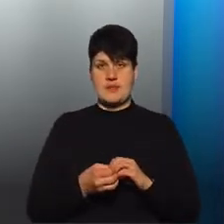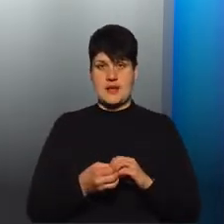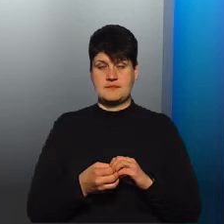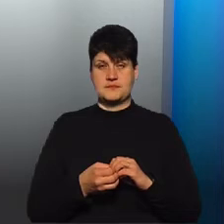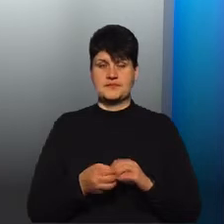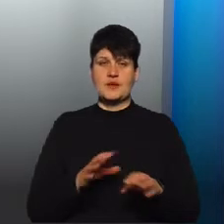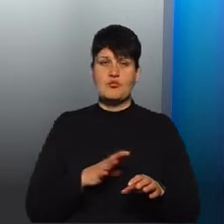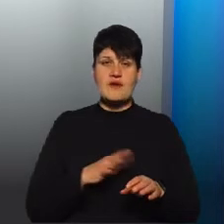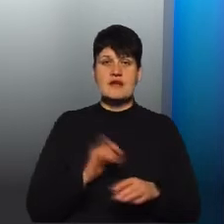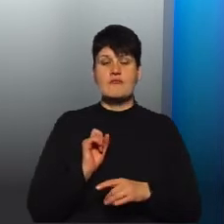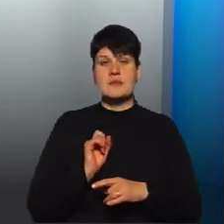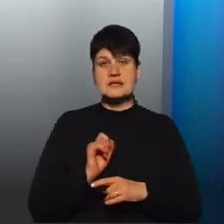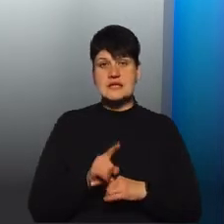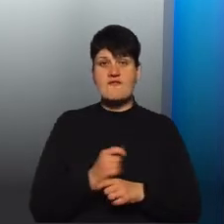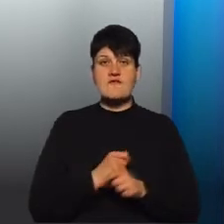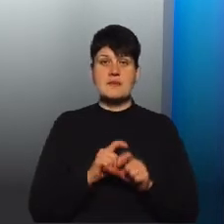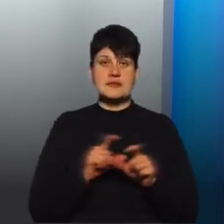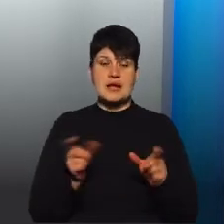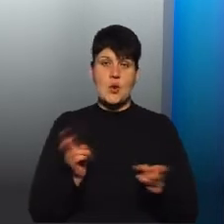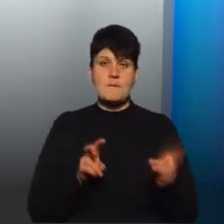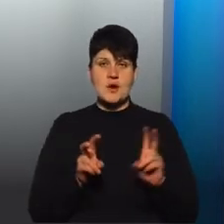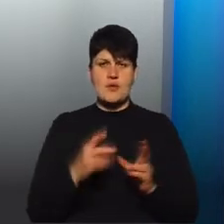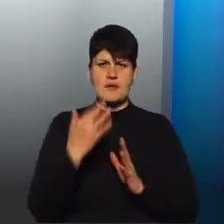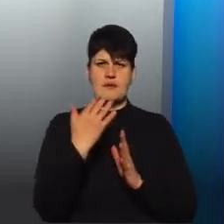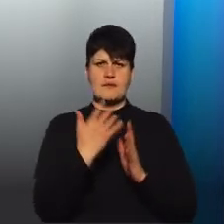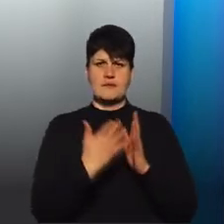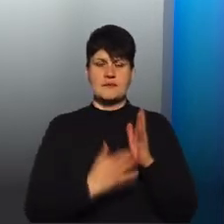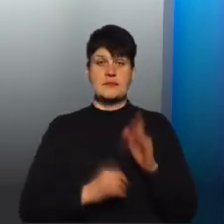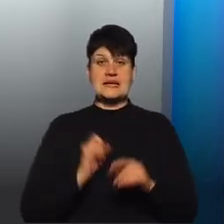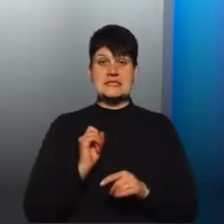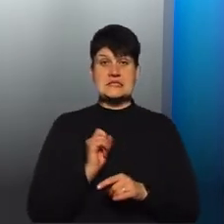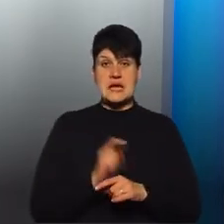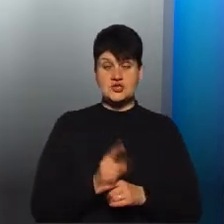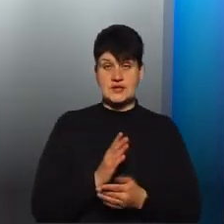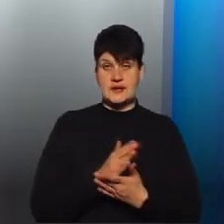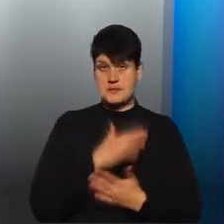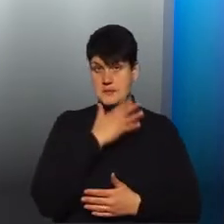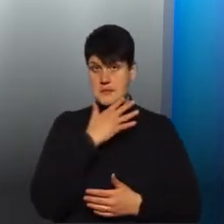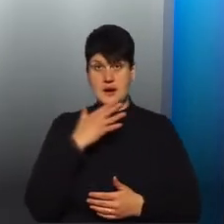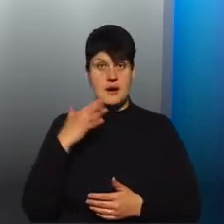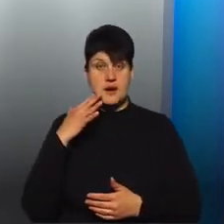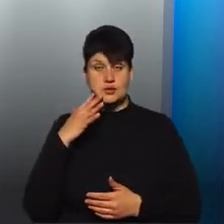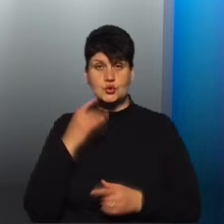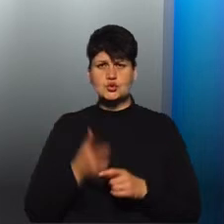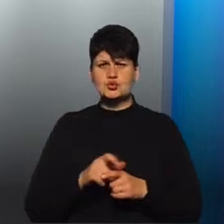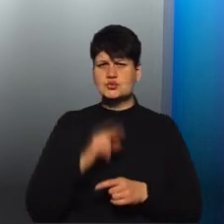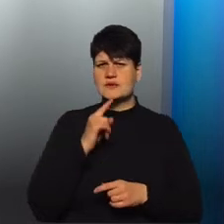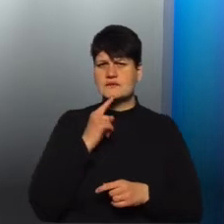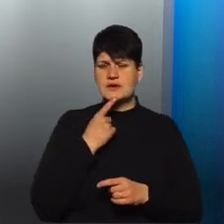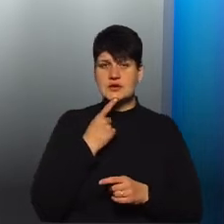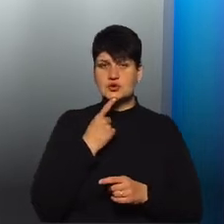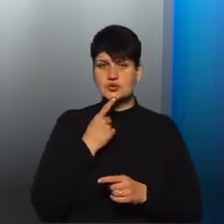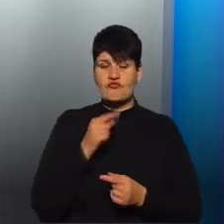призначенні, так, в аптеку приходять цілий листок призначення, чи там рецептів є досить багато. І дуже важко відповідно визначити